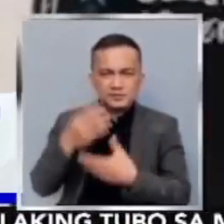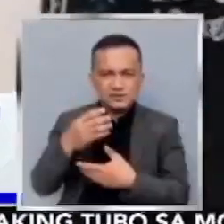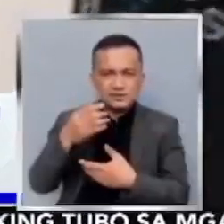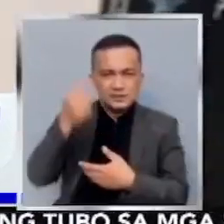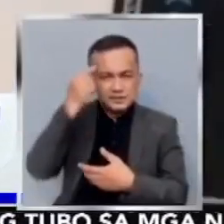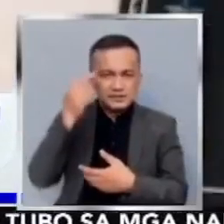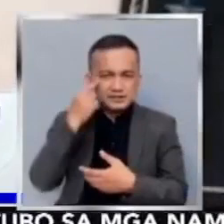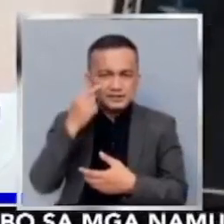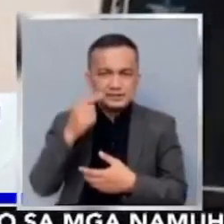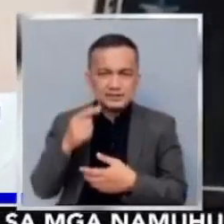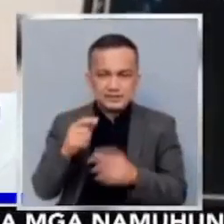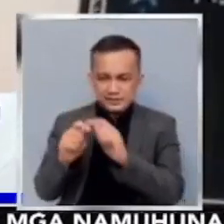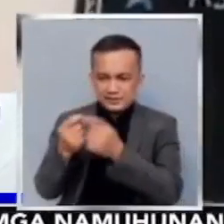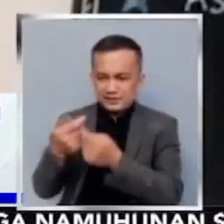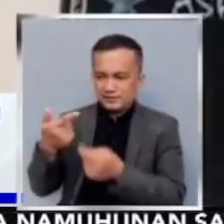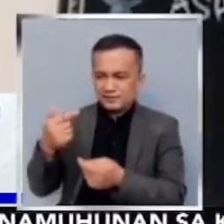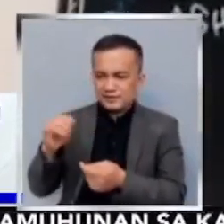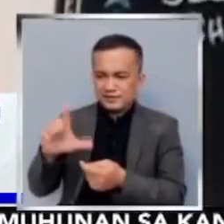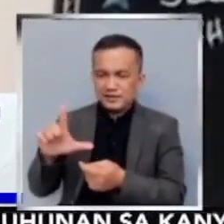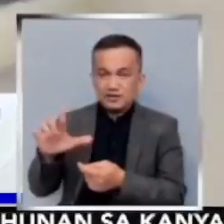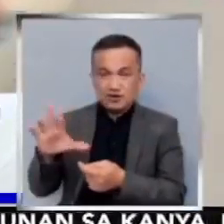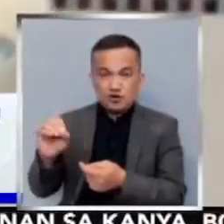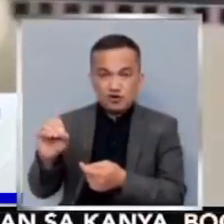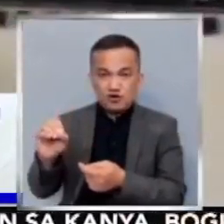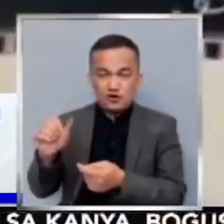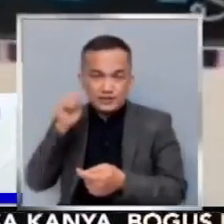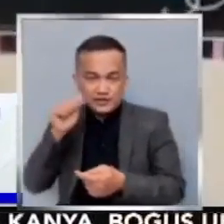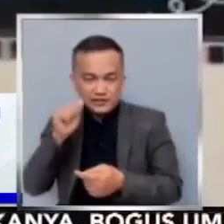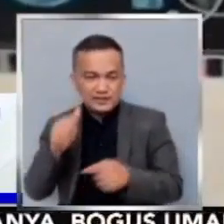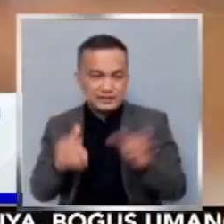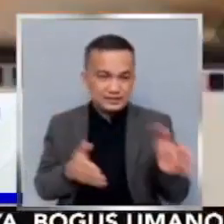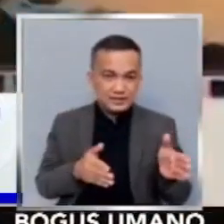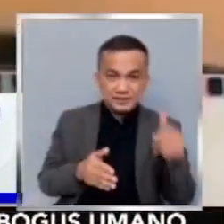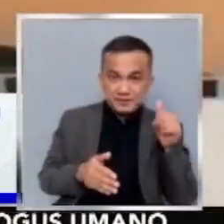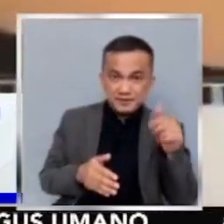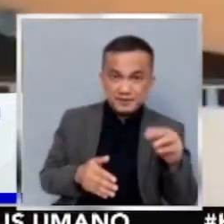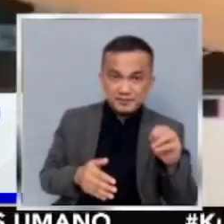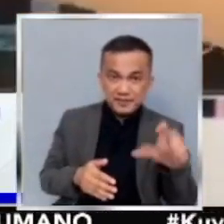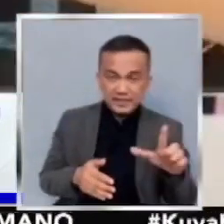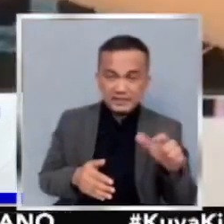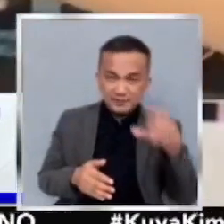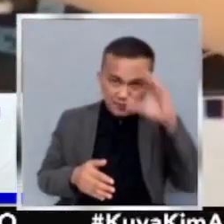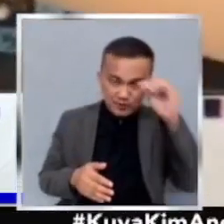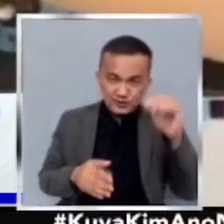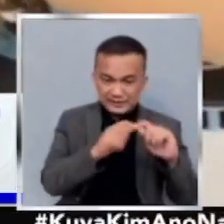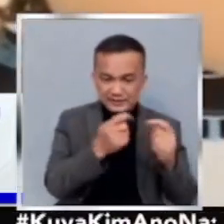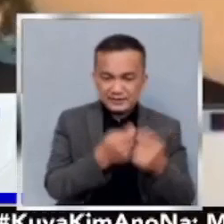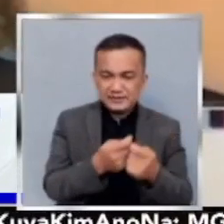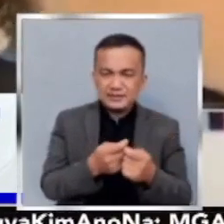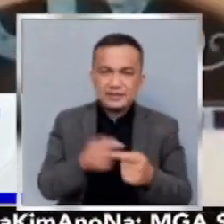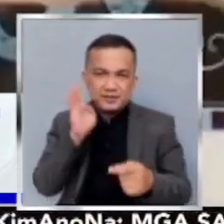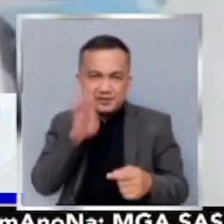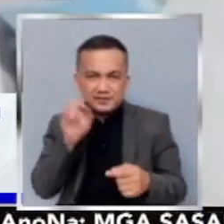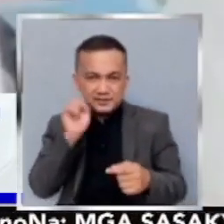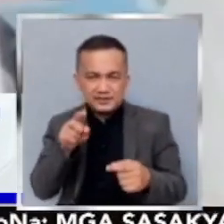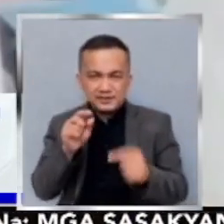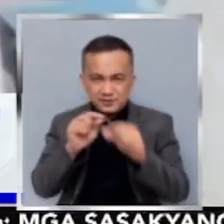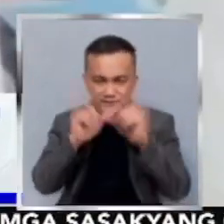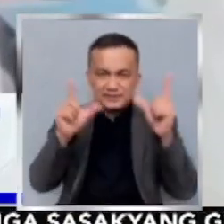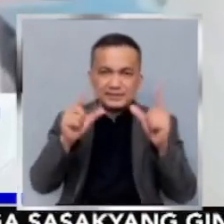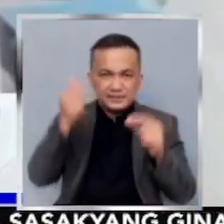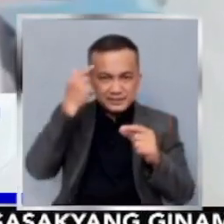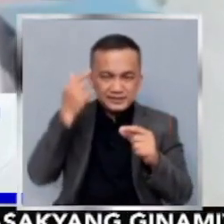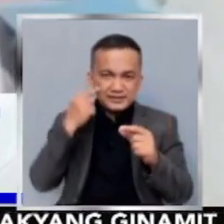si Rocco habang team boy naman si Mel. Ang kanilang mga kapatid daw ang pasimuno ng surprise gender reveal. Pero